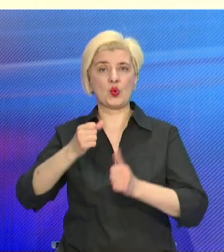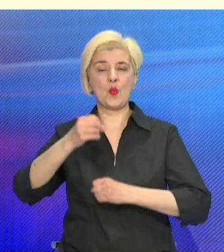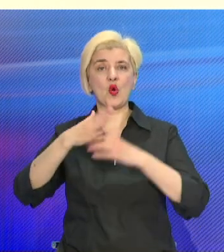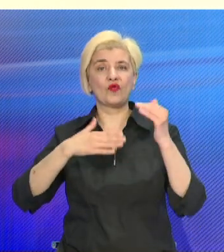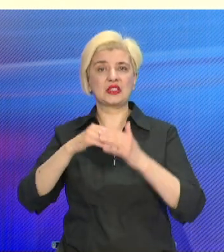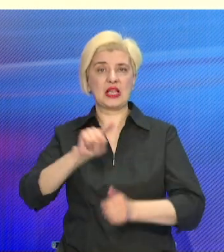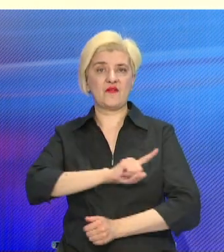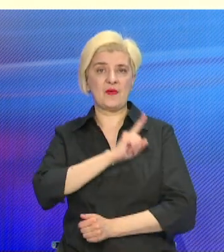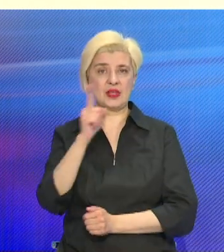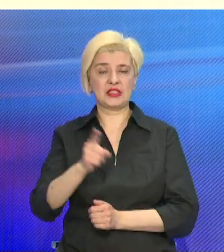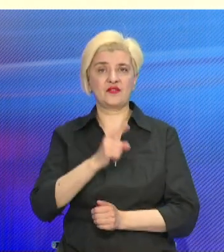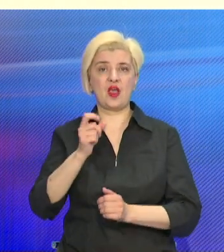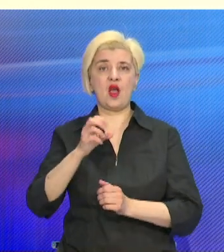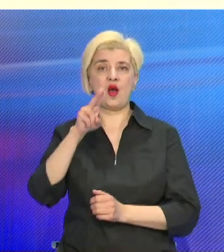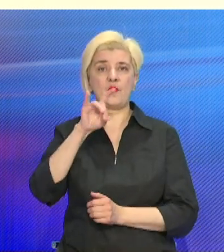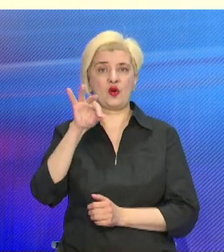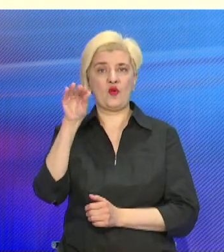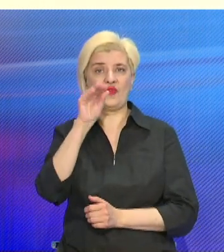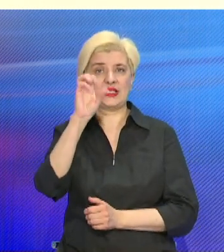профессионального мастерства «Профскилз